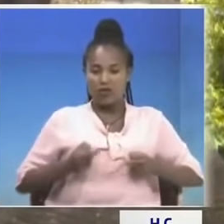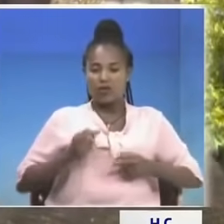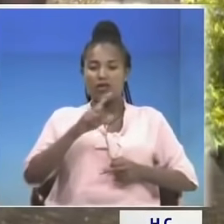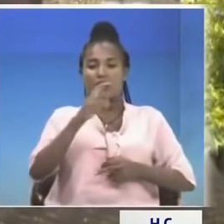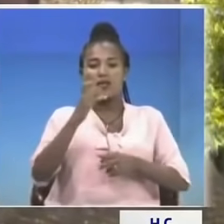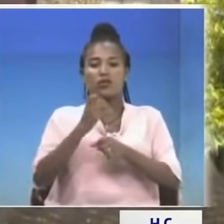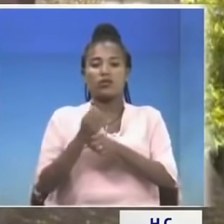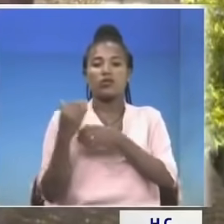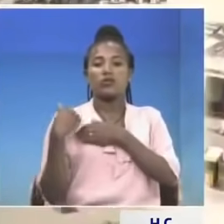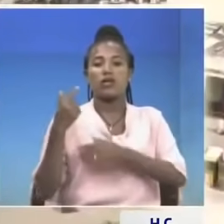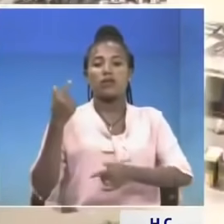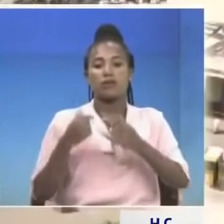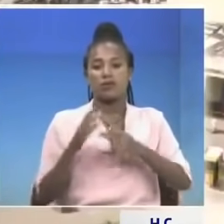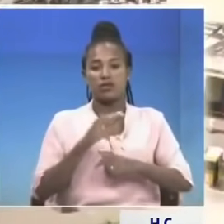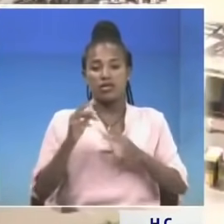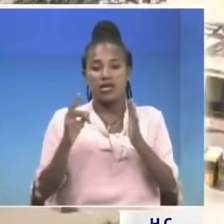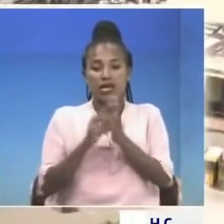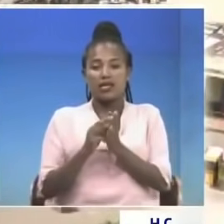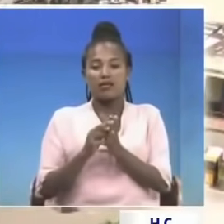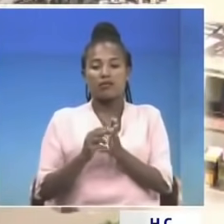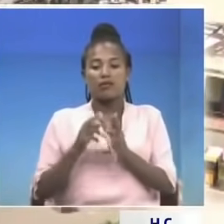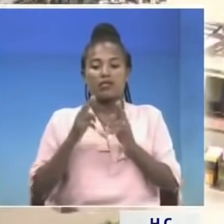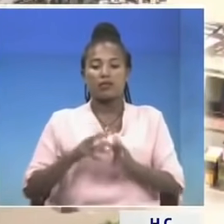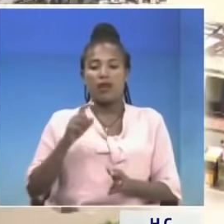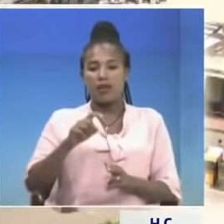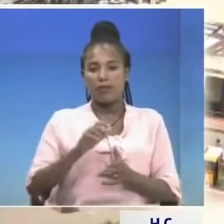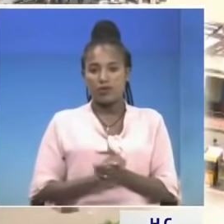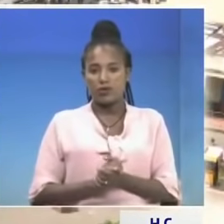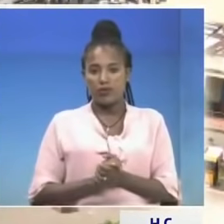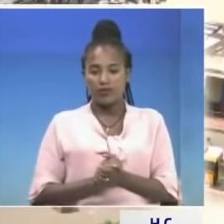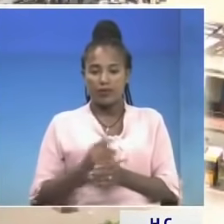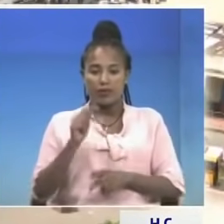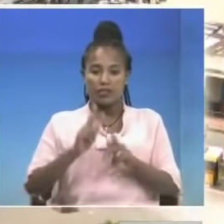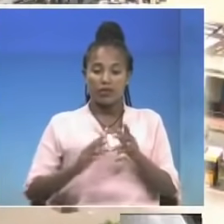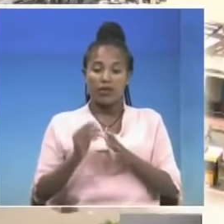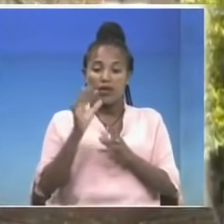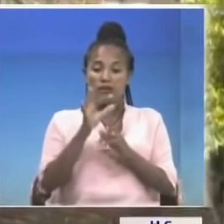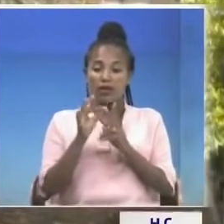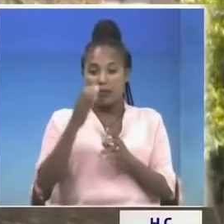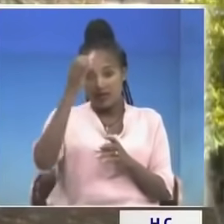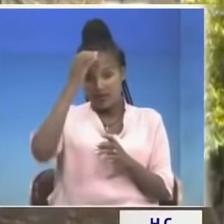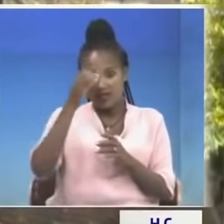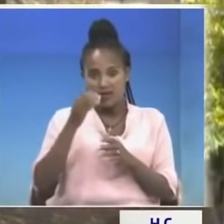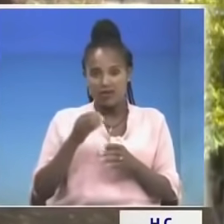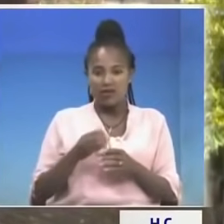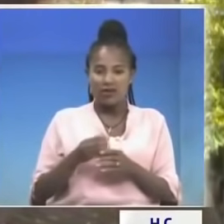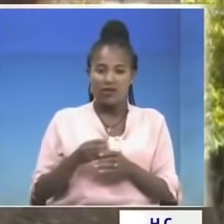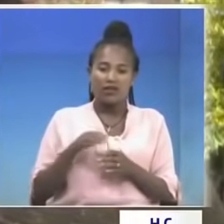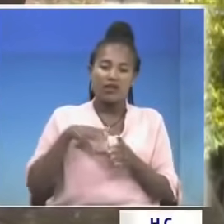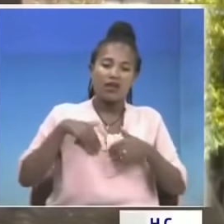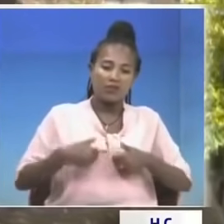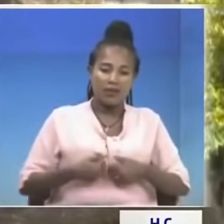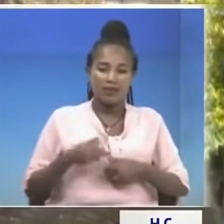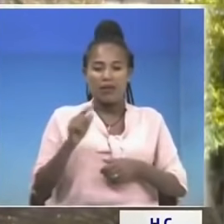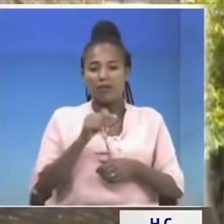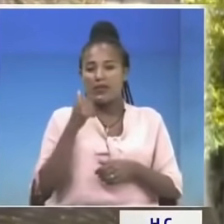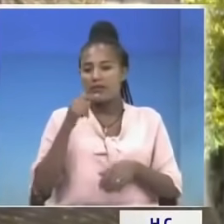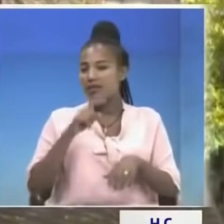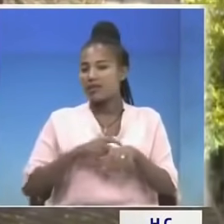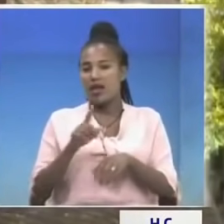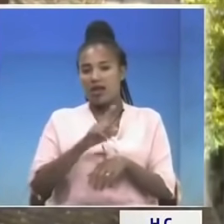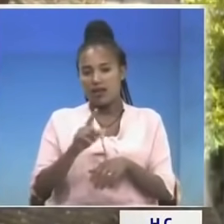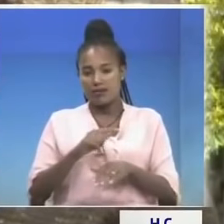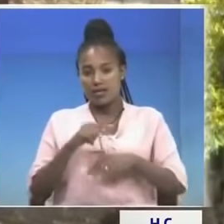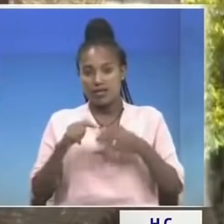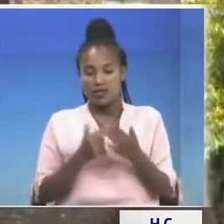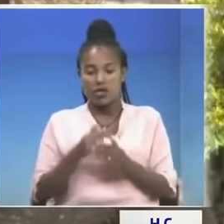ወደ ስልጣን የሚመጣው። ስለዚህ ህግን ደግሞ ማስከበር መቻል አለበት። አሁን ህብረተሰቡ የመረጠው መንግስት ነው፣ ወገቤን ሽንጤን ምናምን የሚልበት ወቅት አይደለም።